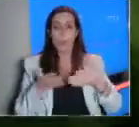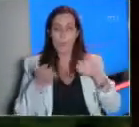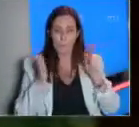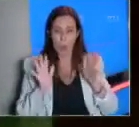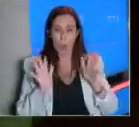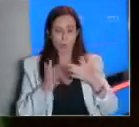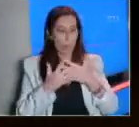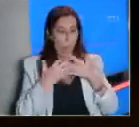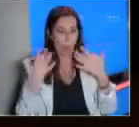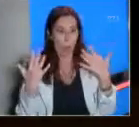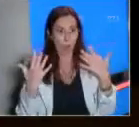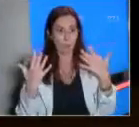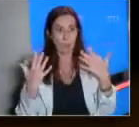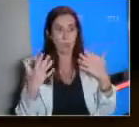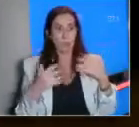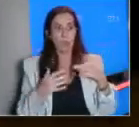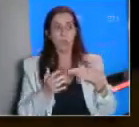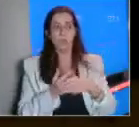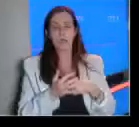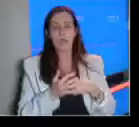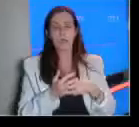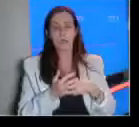מאוד ברורה היא